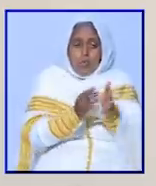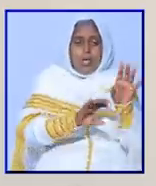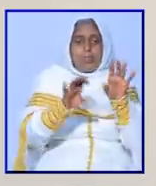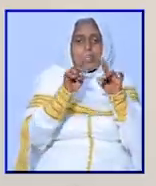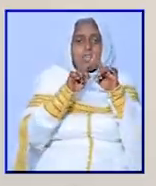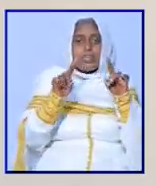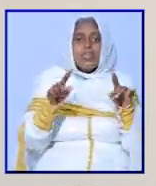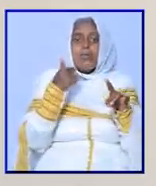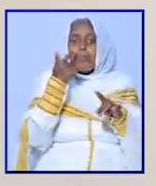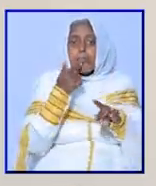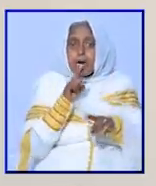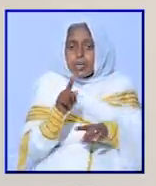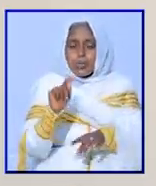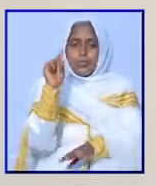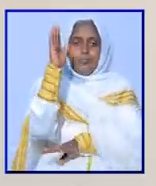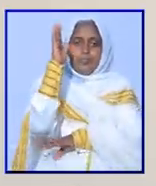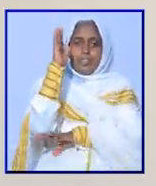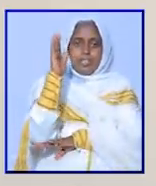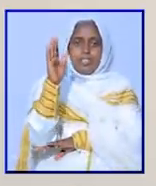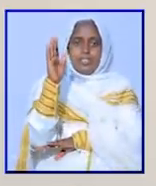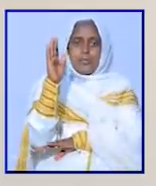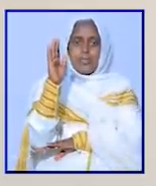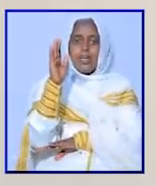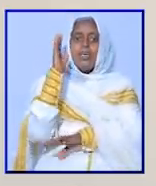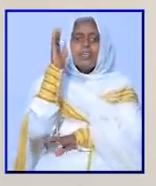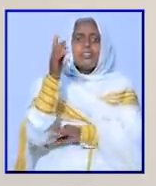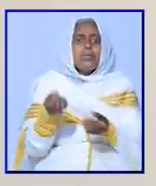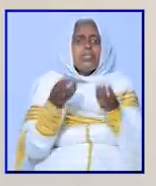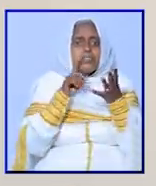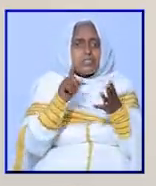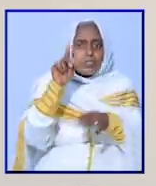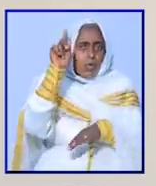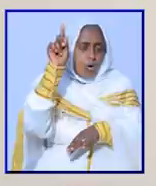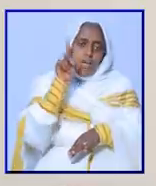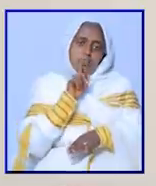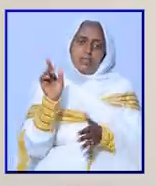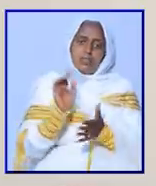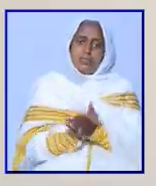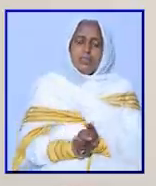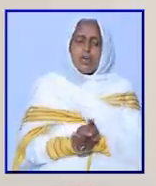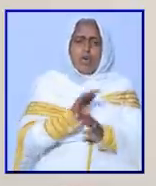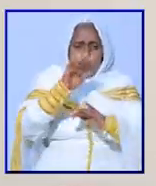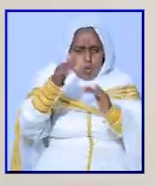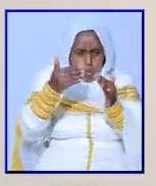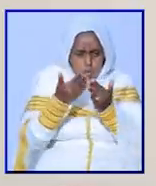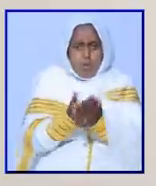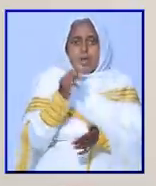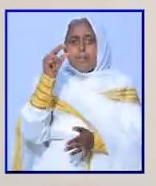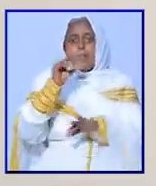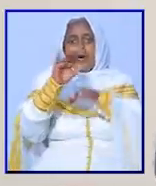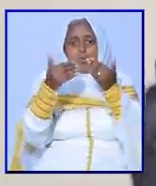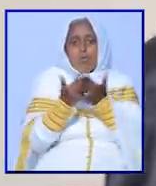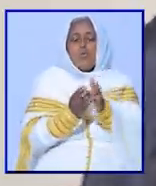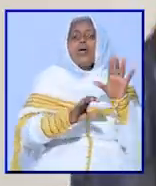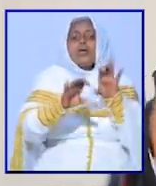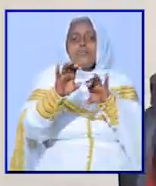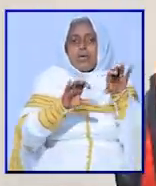ሁሉን በሁሉ የሚያደርግ ግን ማን ነው? እግዚአብሔር ስንት ነው? አንድ ነው አለ።